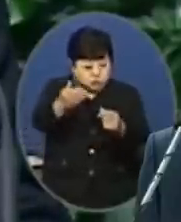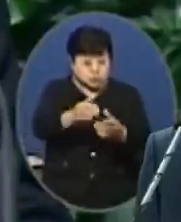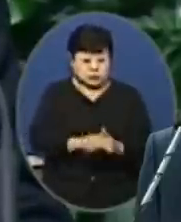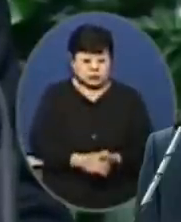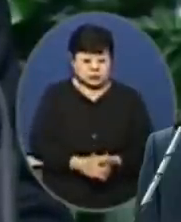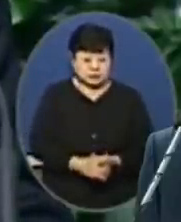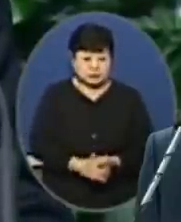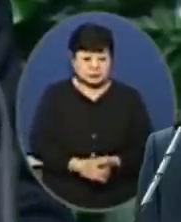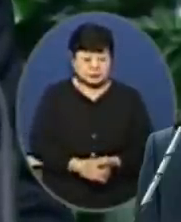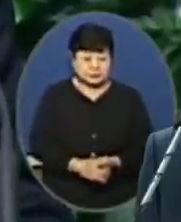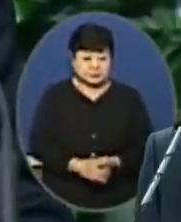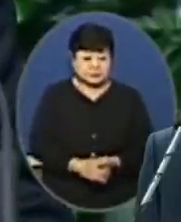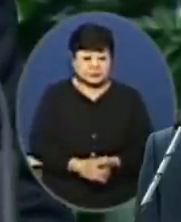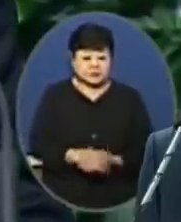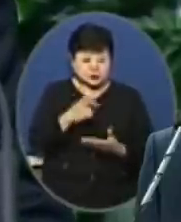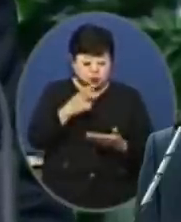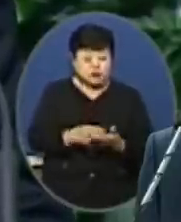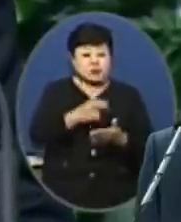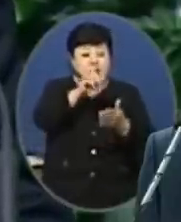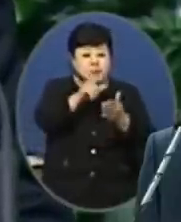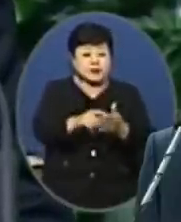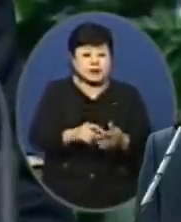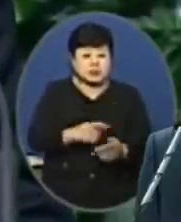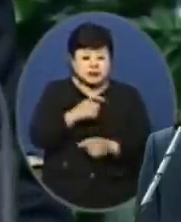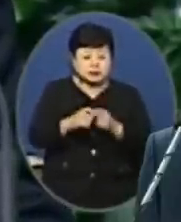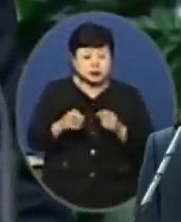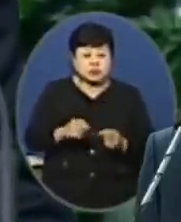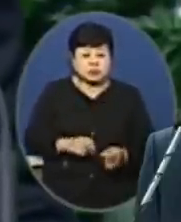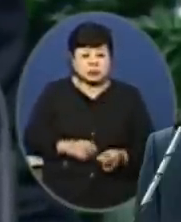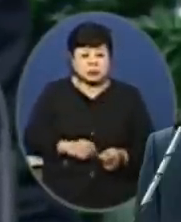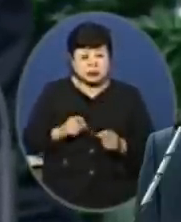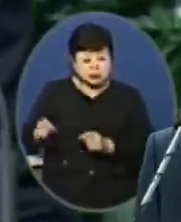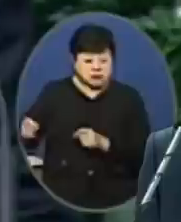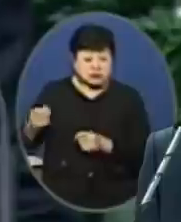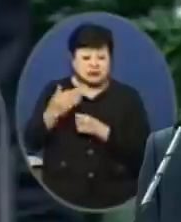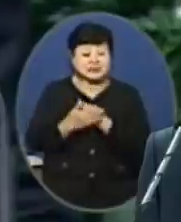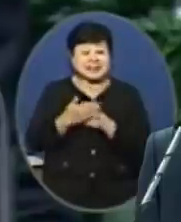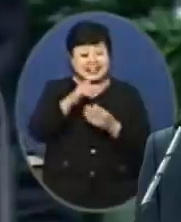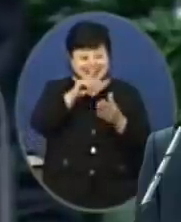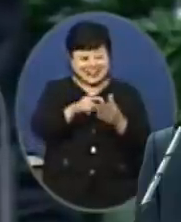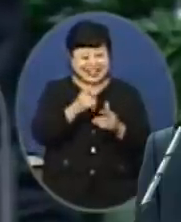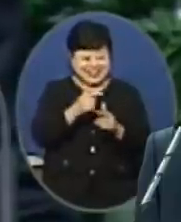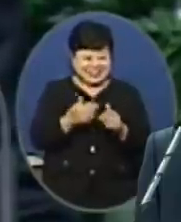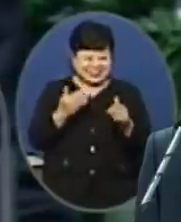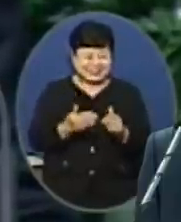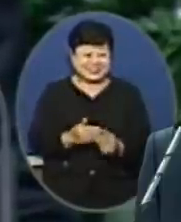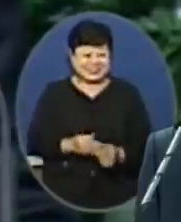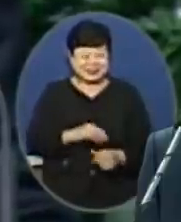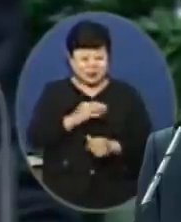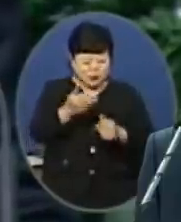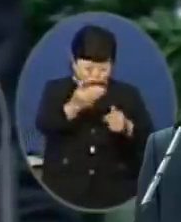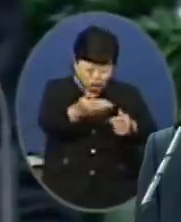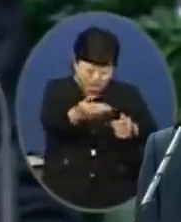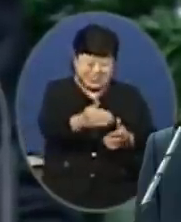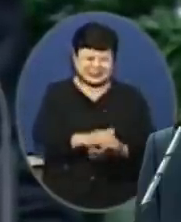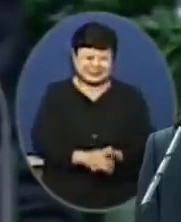것입니다. 율법 시대에도 15년 동안 연장해 줬는데 은혜의 시대에 예수님이 무엇을 안